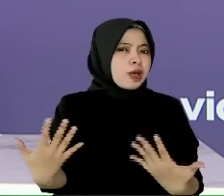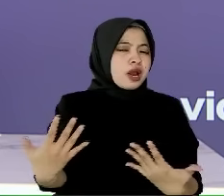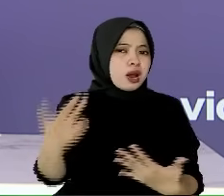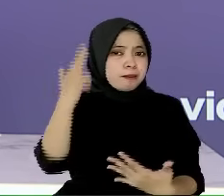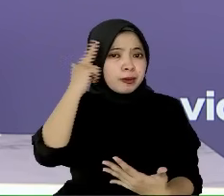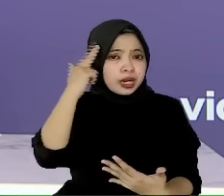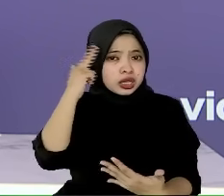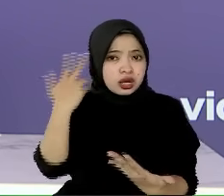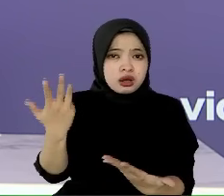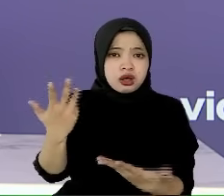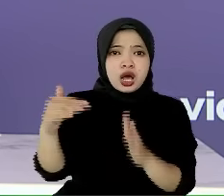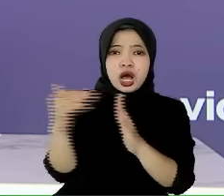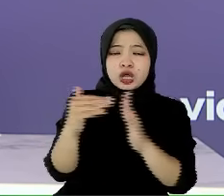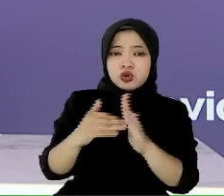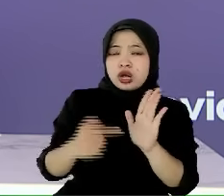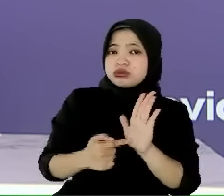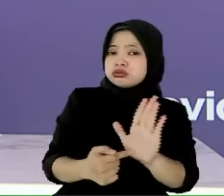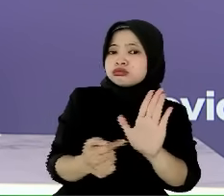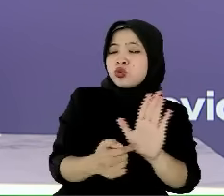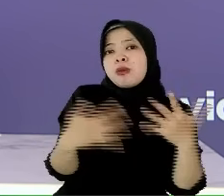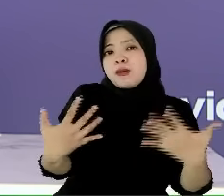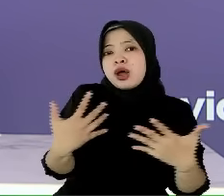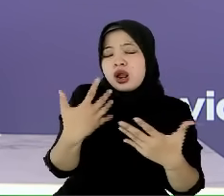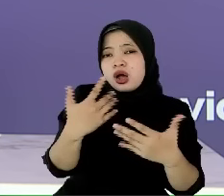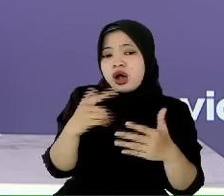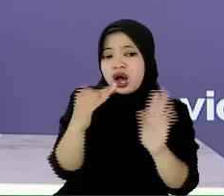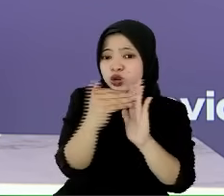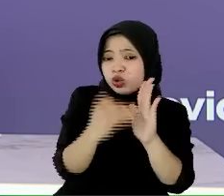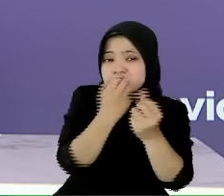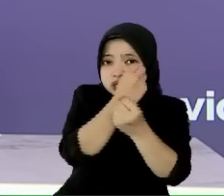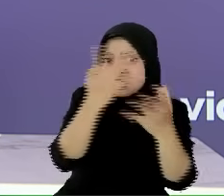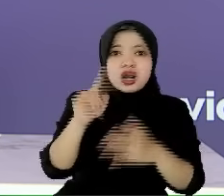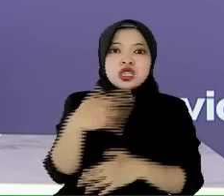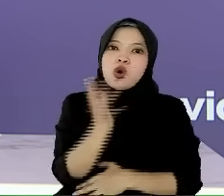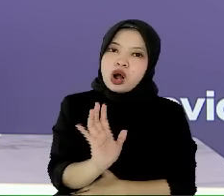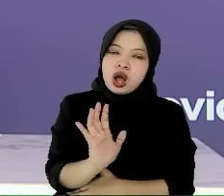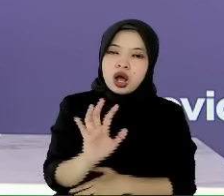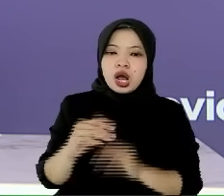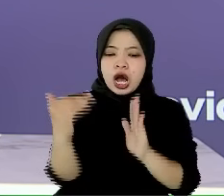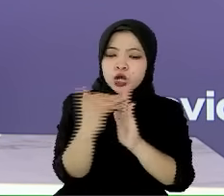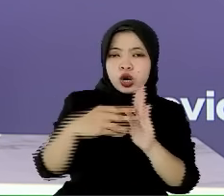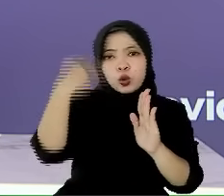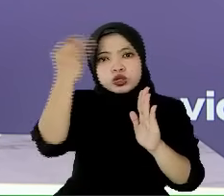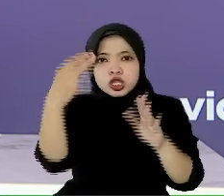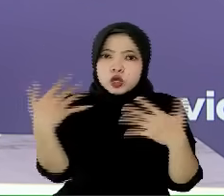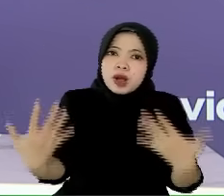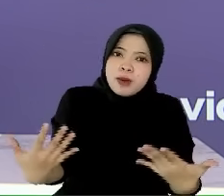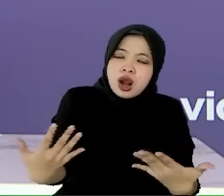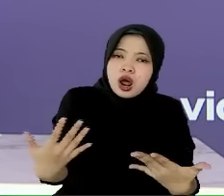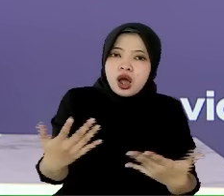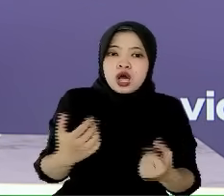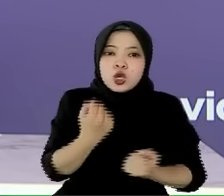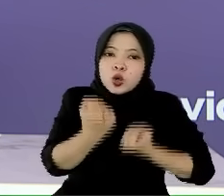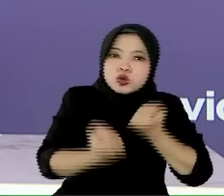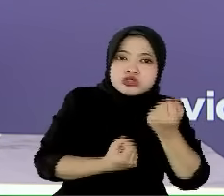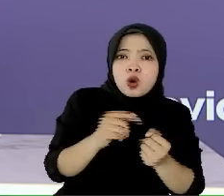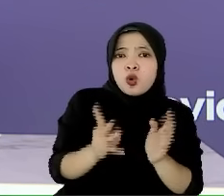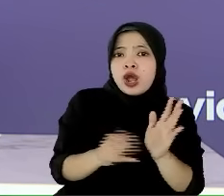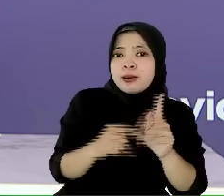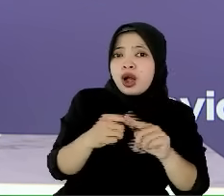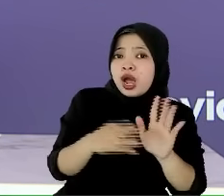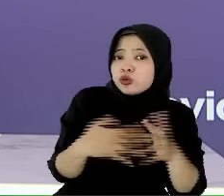bagaimana pemerintah memberikan aturan jelas sejak sekarang tentang berwisata maupun bagi para pelaku usaha